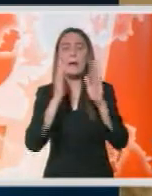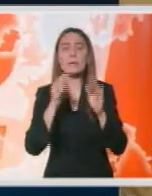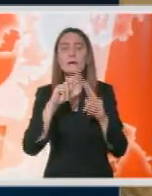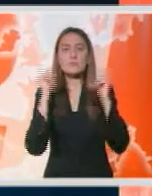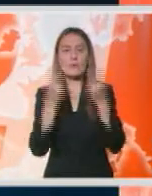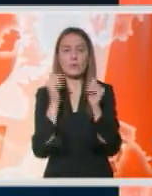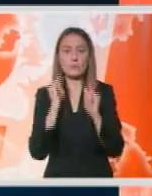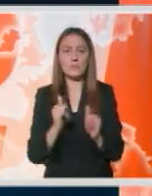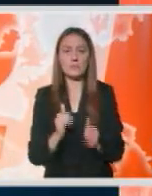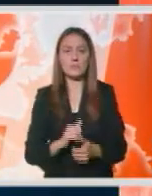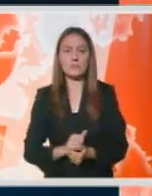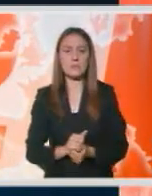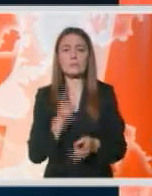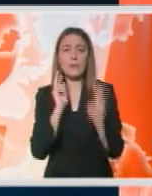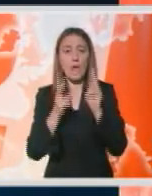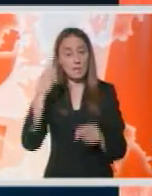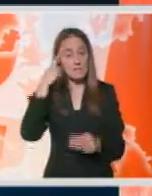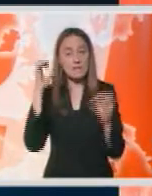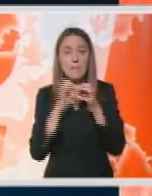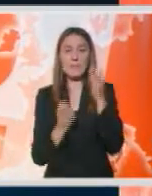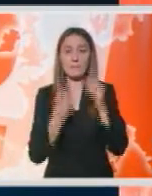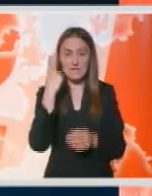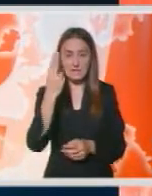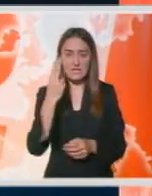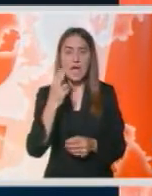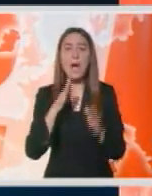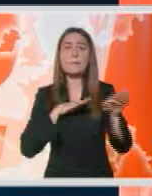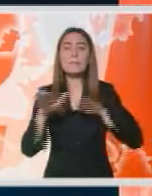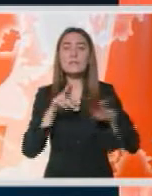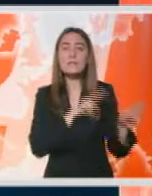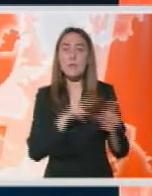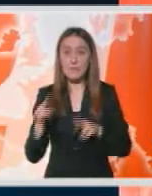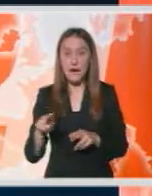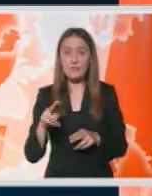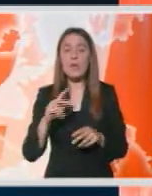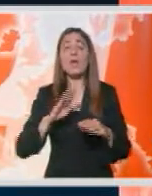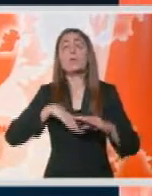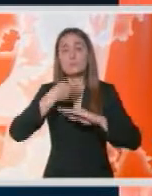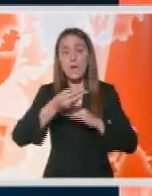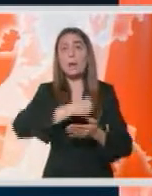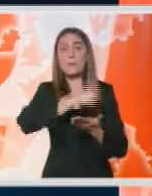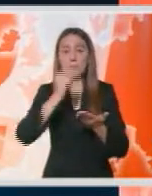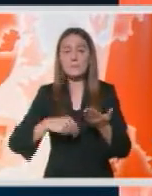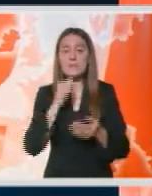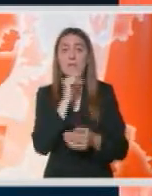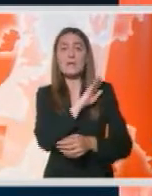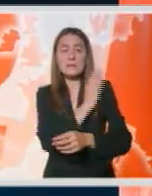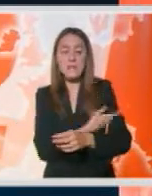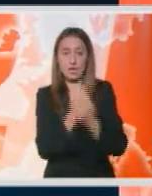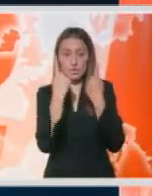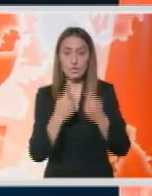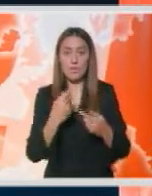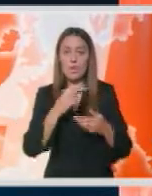današnjice. Kako saznaje B92, Ministarstvo pravde će nakon potpisivanja i stupanja na snagu ugovora